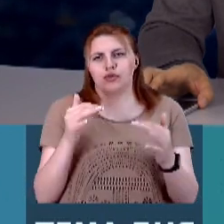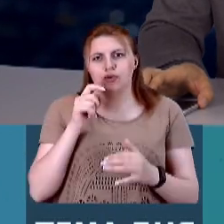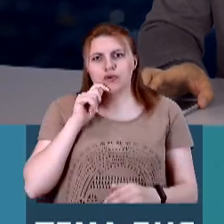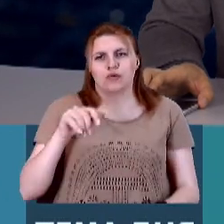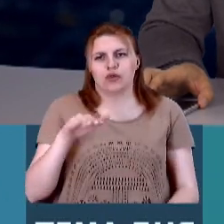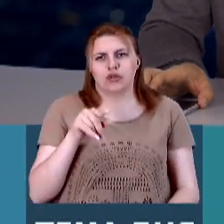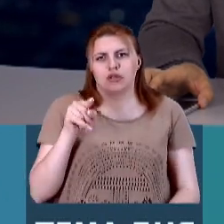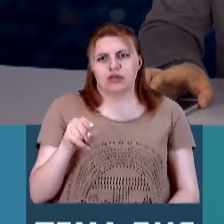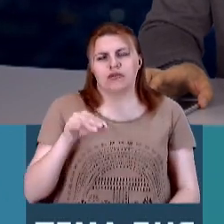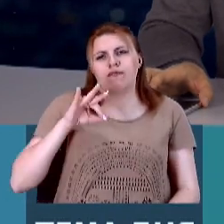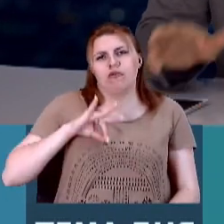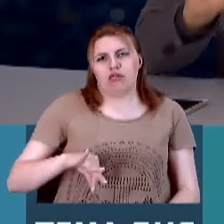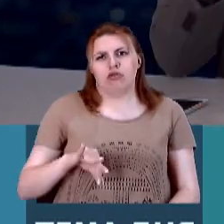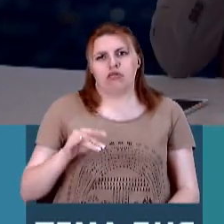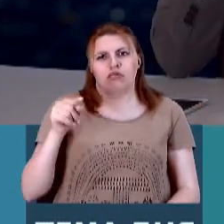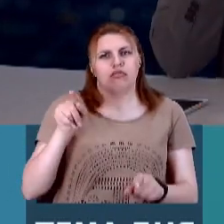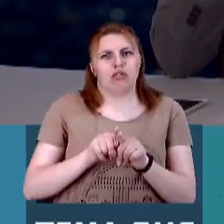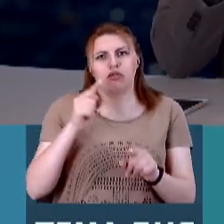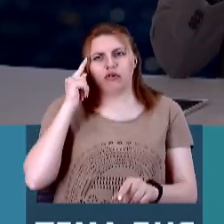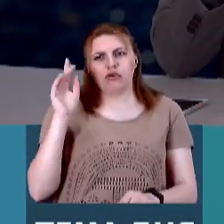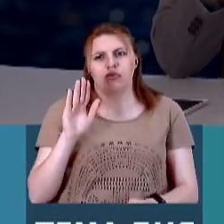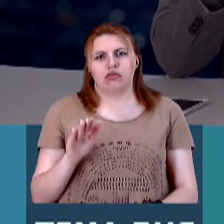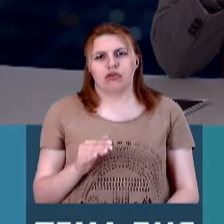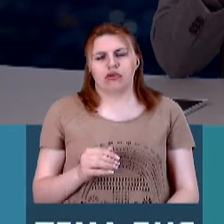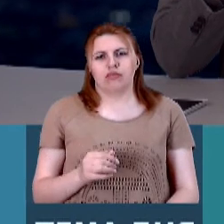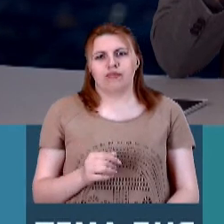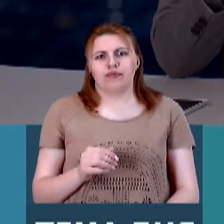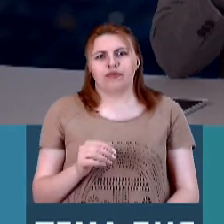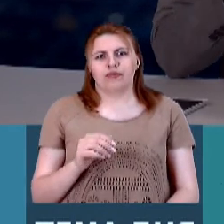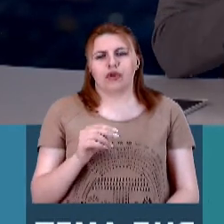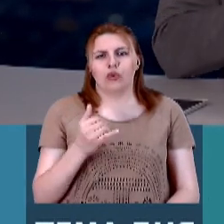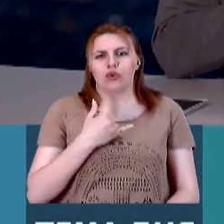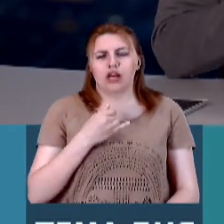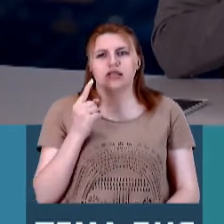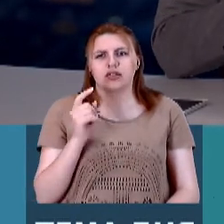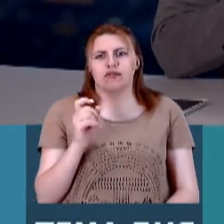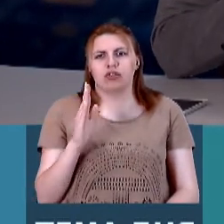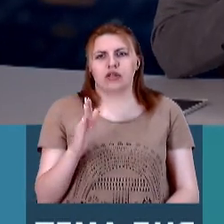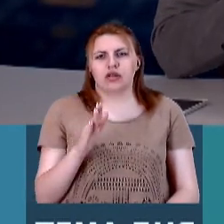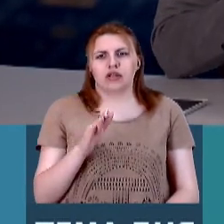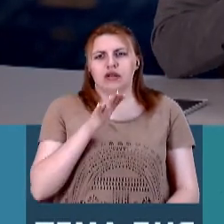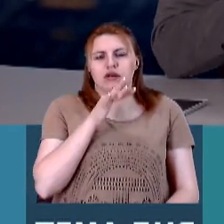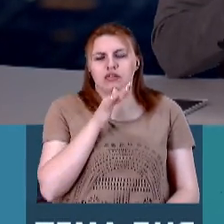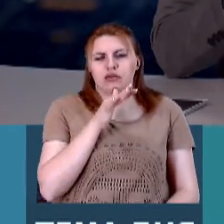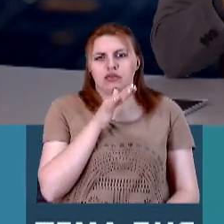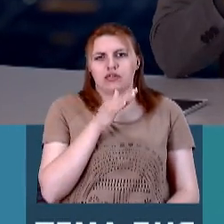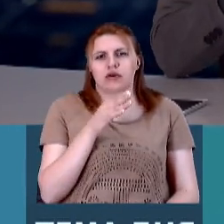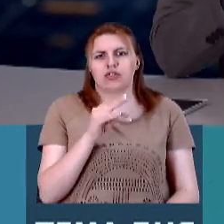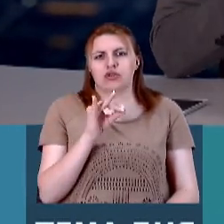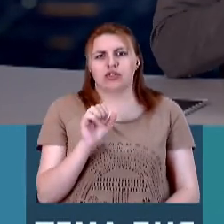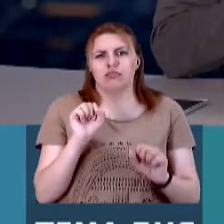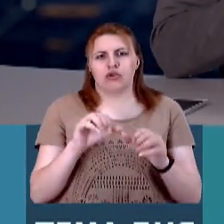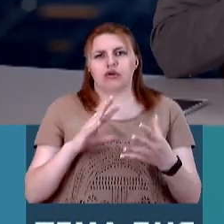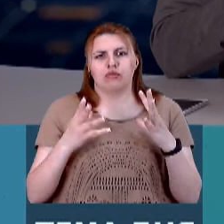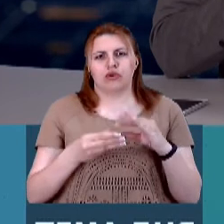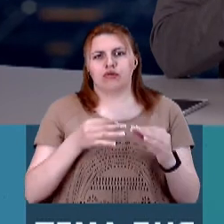звичайно, так не думають. Пане Костянтин, у нас з вами буквально хвилина ефірного часу залишилась. Чи можна от так